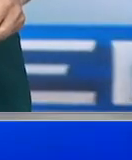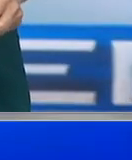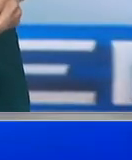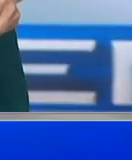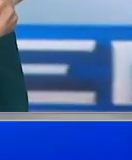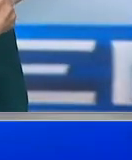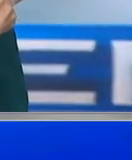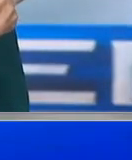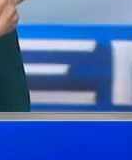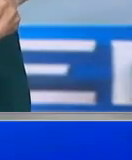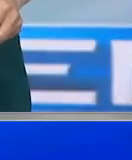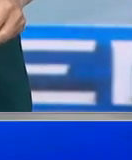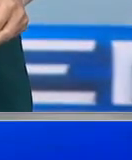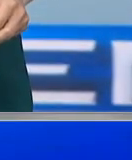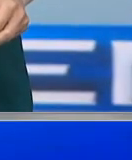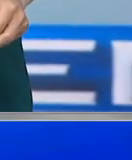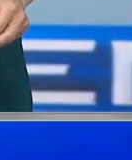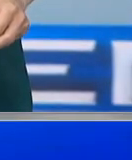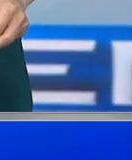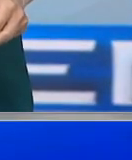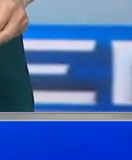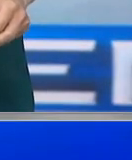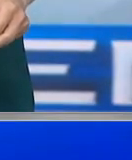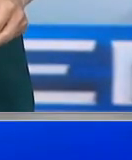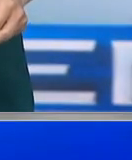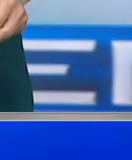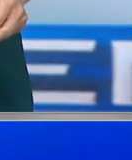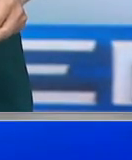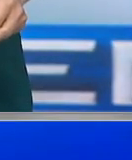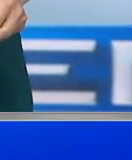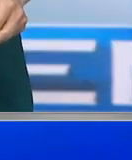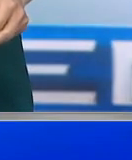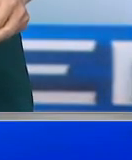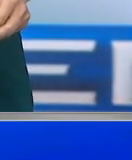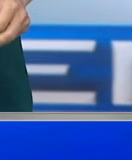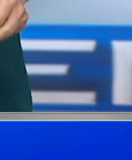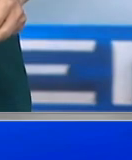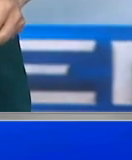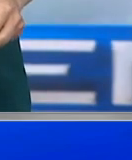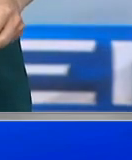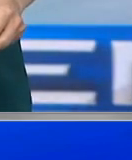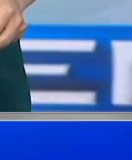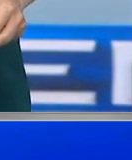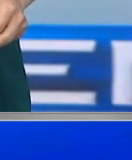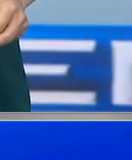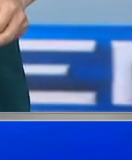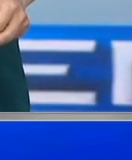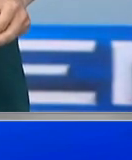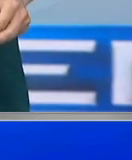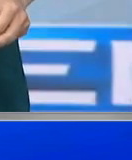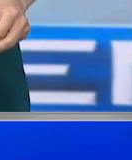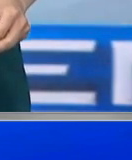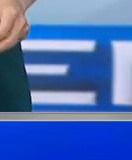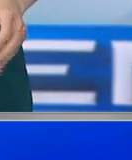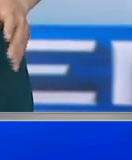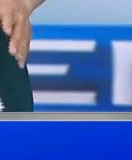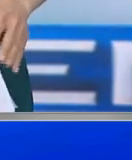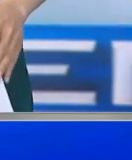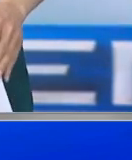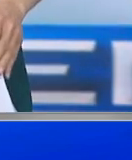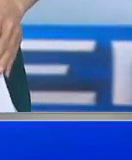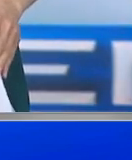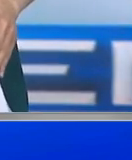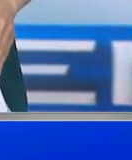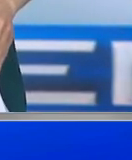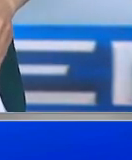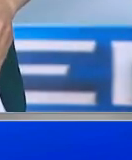Mahigit 6 na buwan mula nang simula ng quarantine, bigo pa rin daw ang gobyerno na makontrol ang pagkalat ng COVID-19 sa Pilipinas.